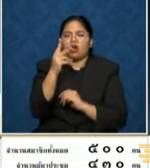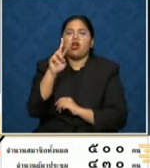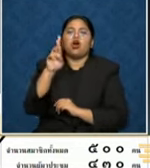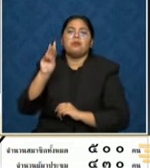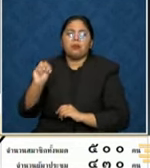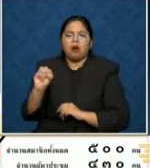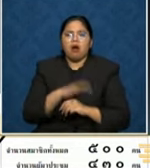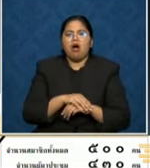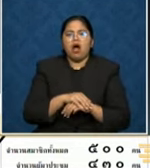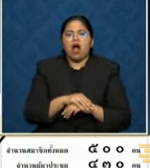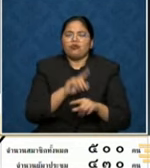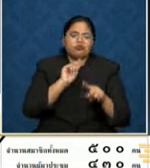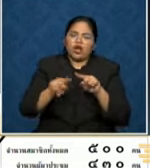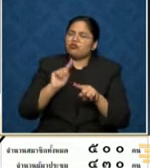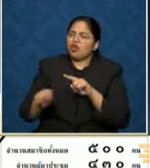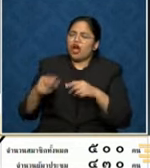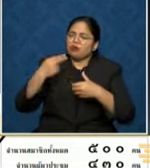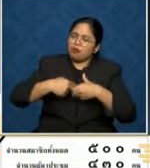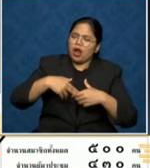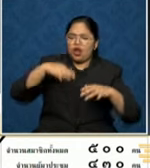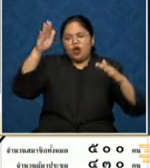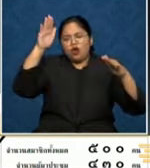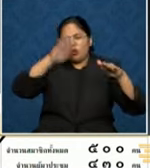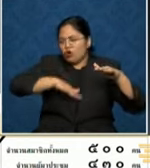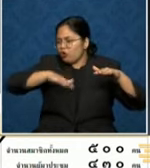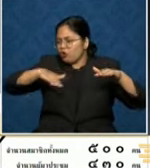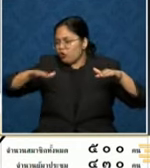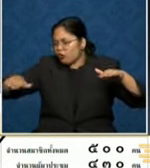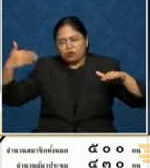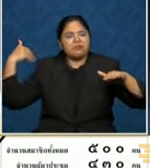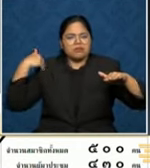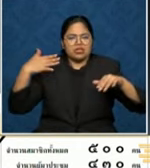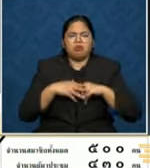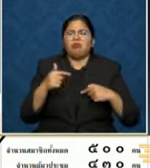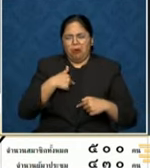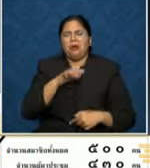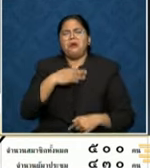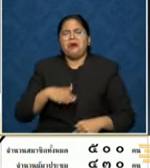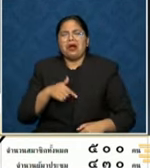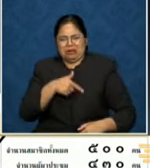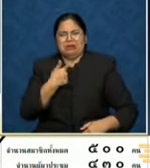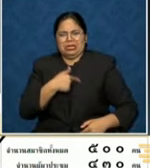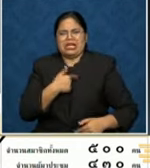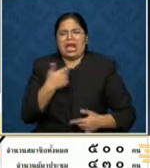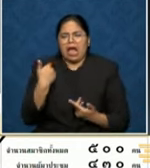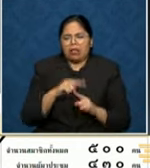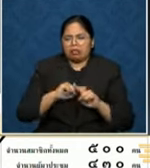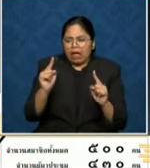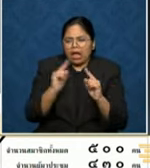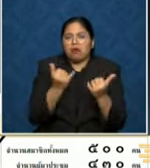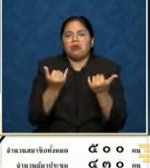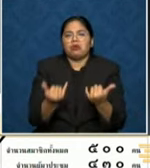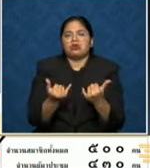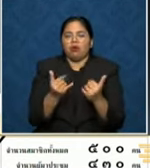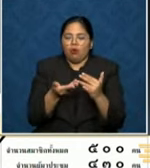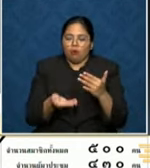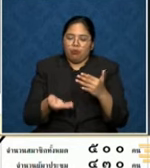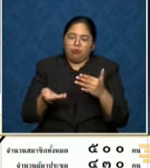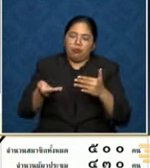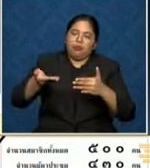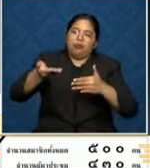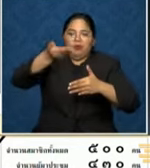ค่าพลังงานต่างๆลงผมดีใจครับท่านประธานครับดีใจที่รัฐบาลทำเรื่องนี้แต่มาถึงวันนี้มันทยอยขึ้นไป